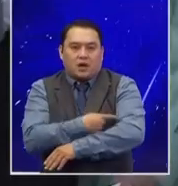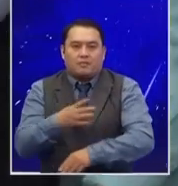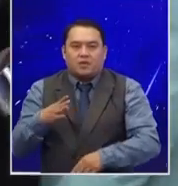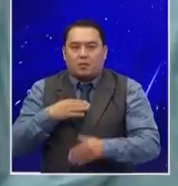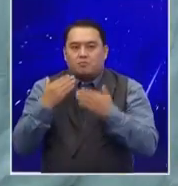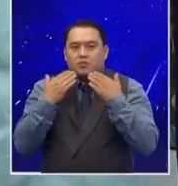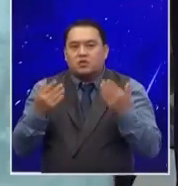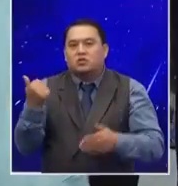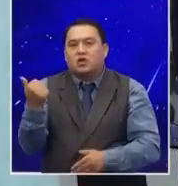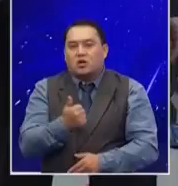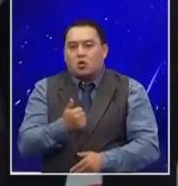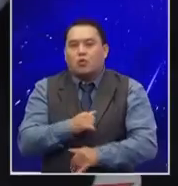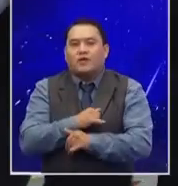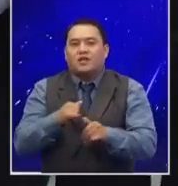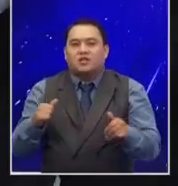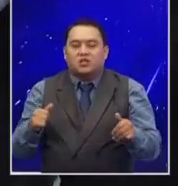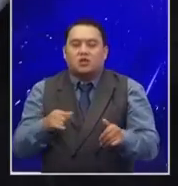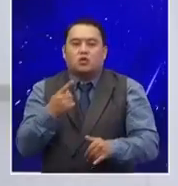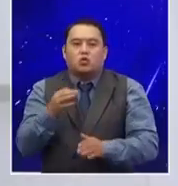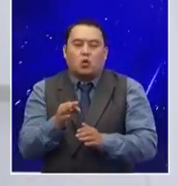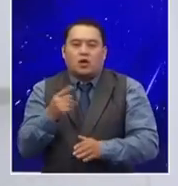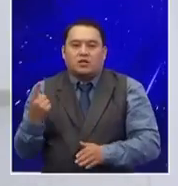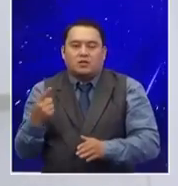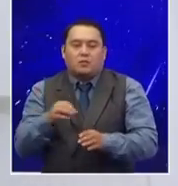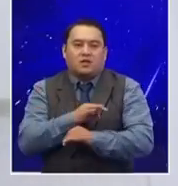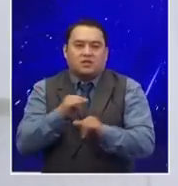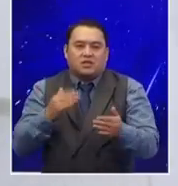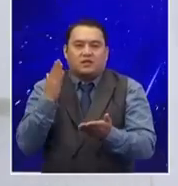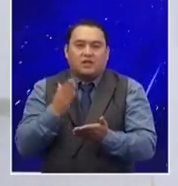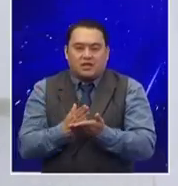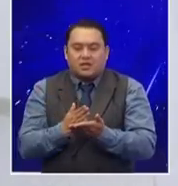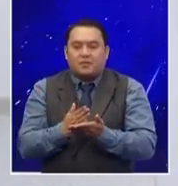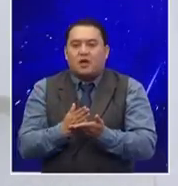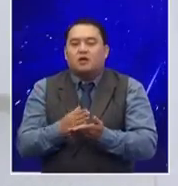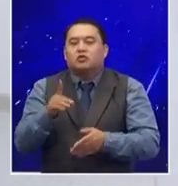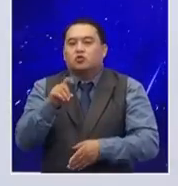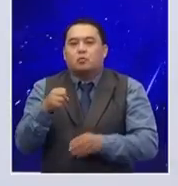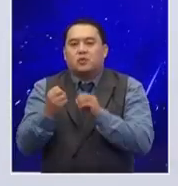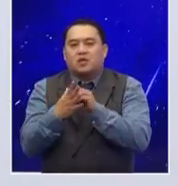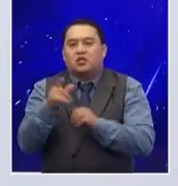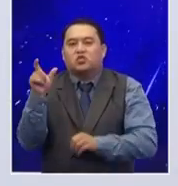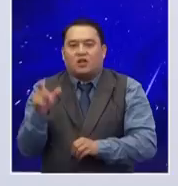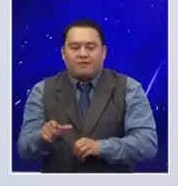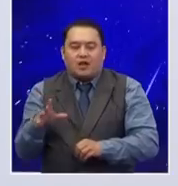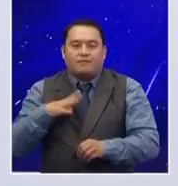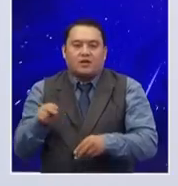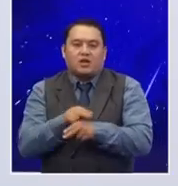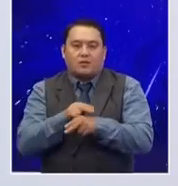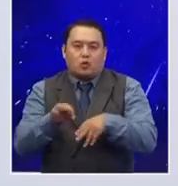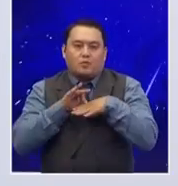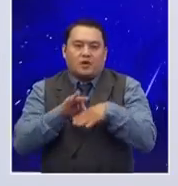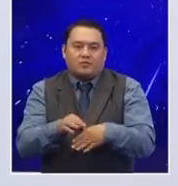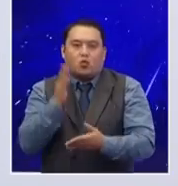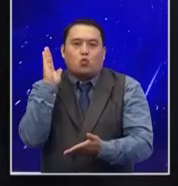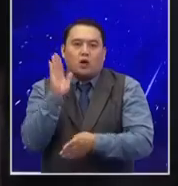За последнюю неделю темп прироста составил 0,1%. В настоящее время 115 человек находятся на лечении. В соответствии с